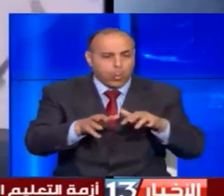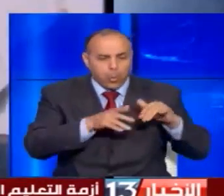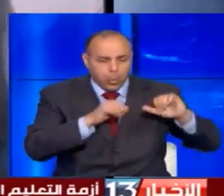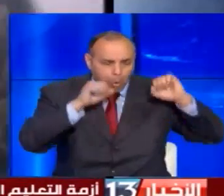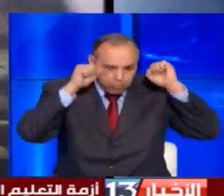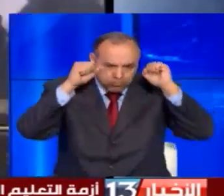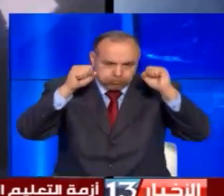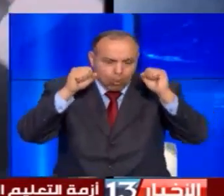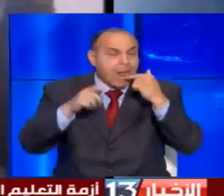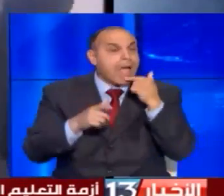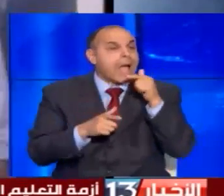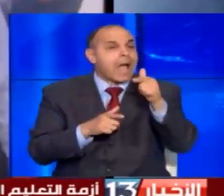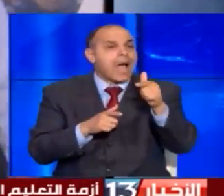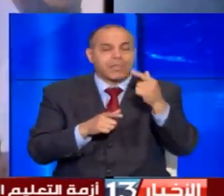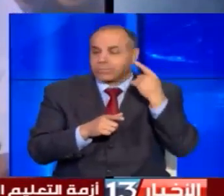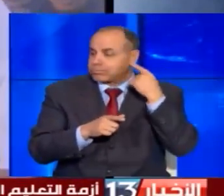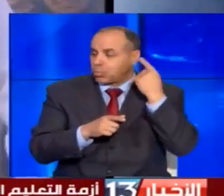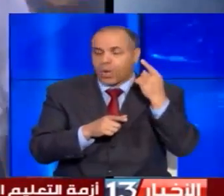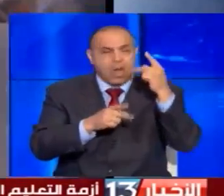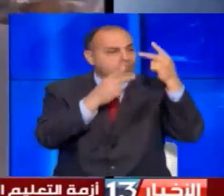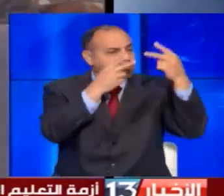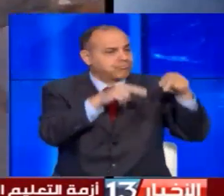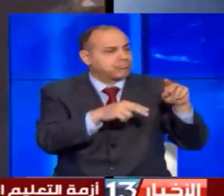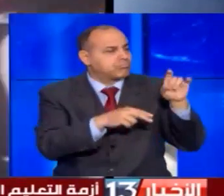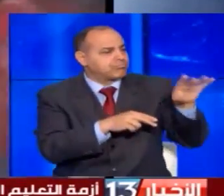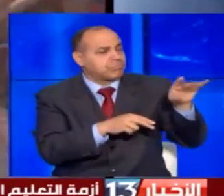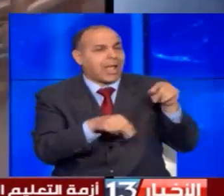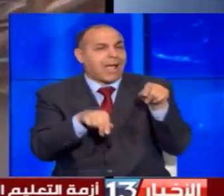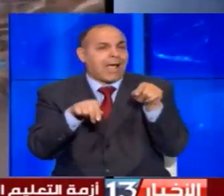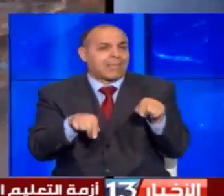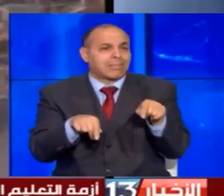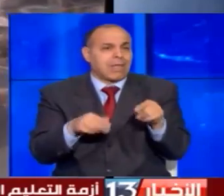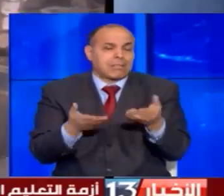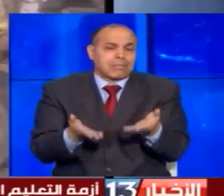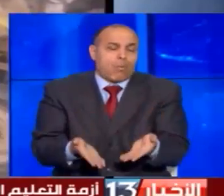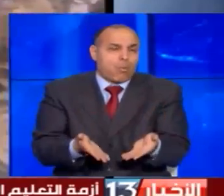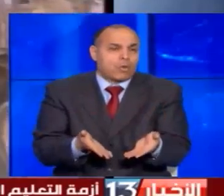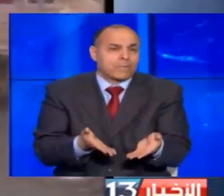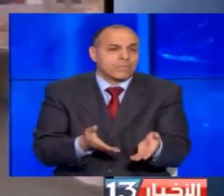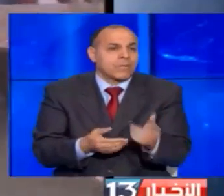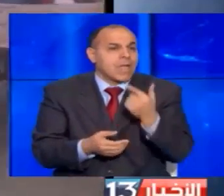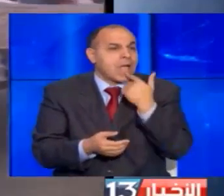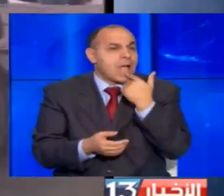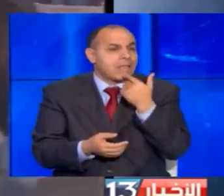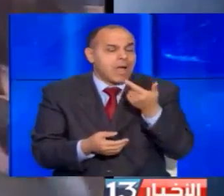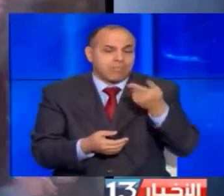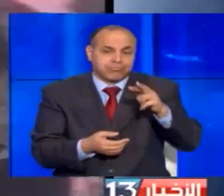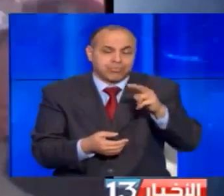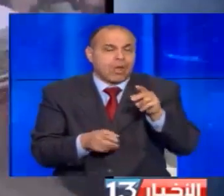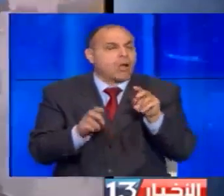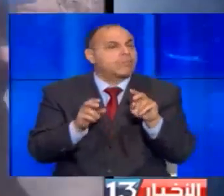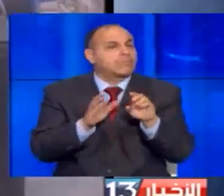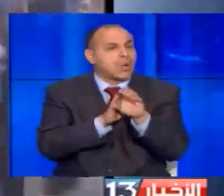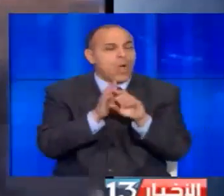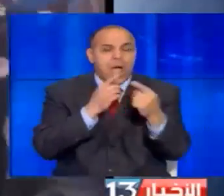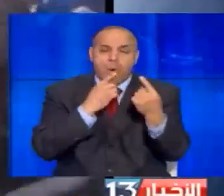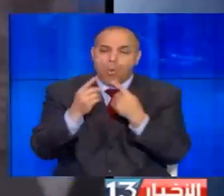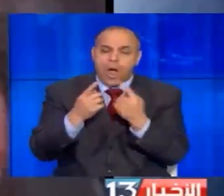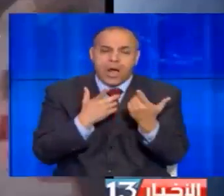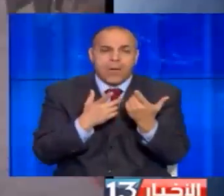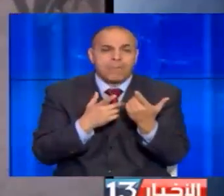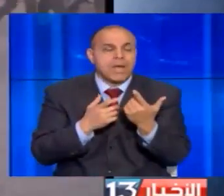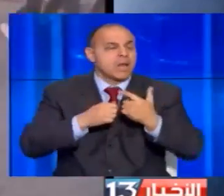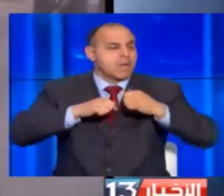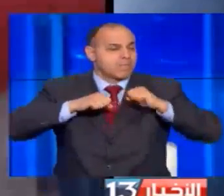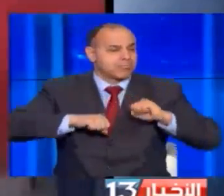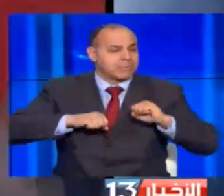احتجاجية جاء للإصداح برفضهم تواصل الوضع على ما هو عليه، وليعكس تعطل لغة الحوار بين الجامعة